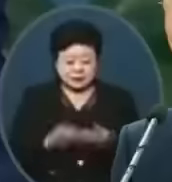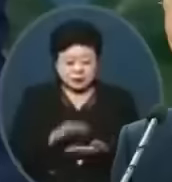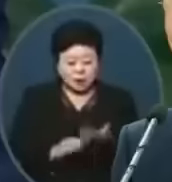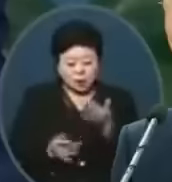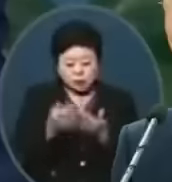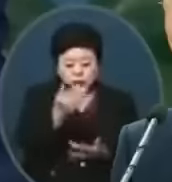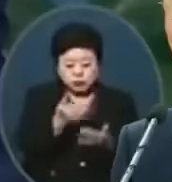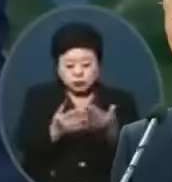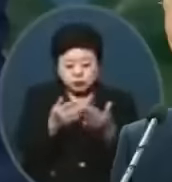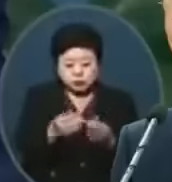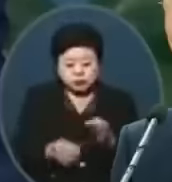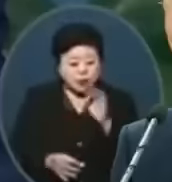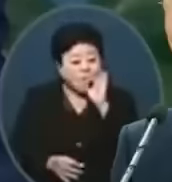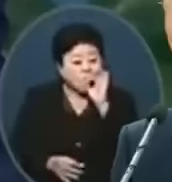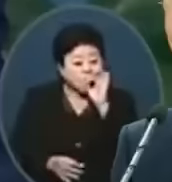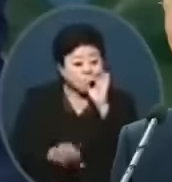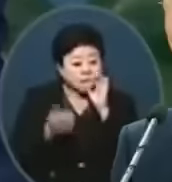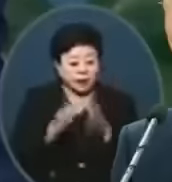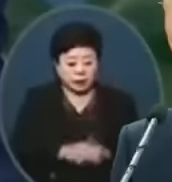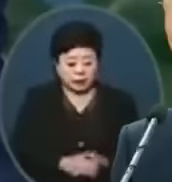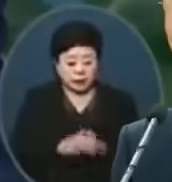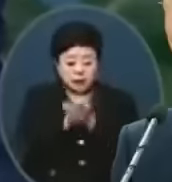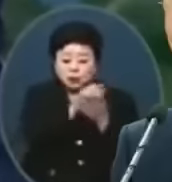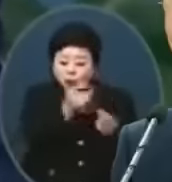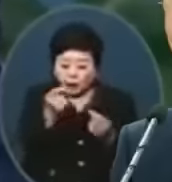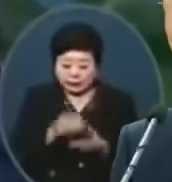구멍이 뚫어진다. 기도도